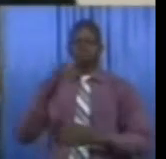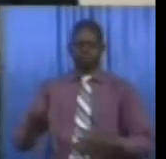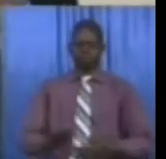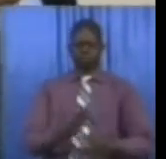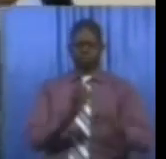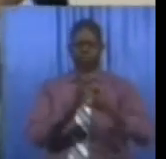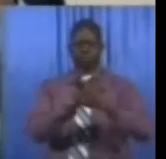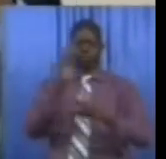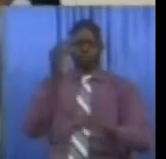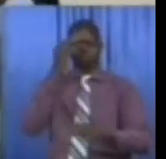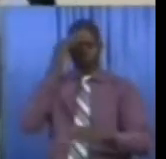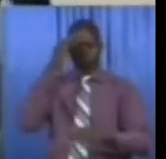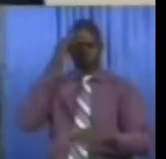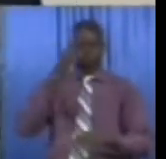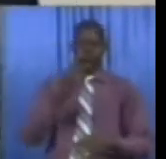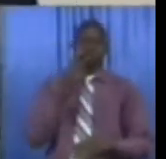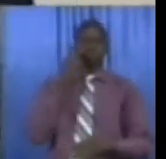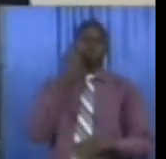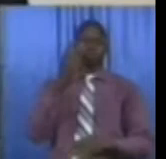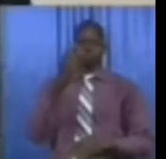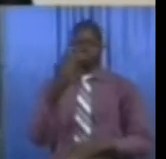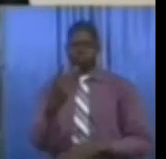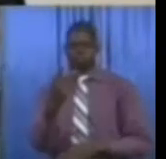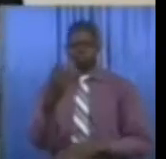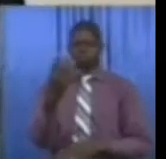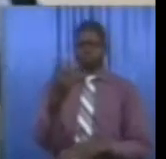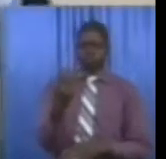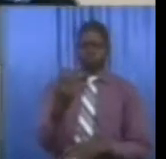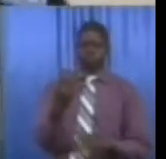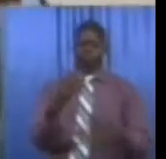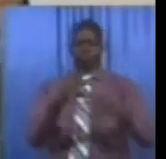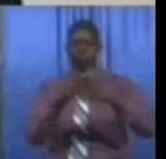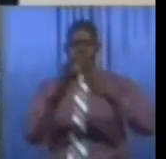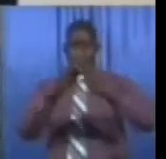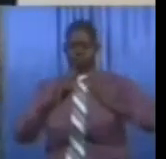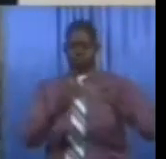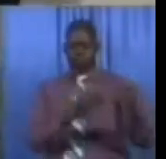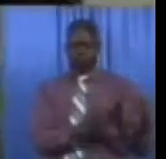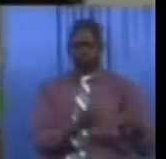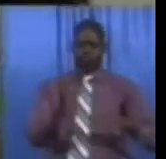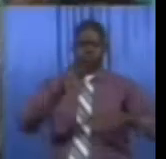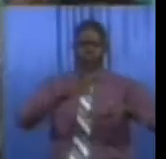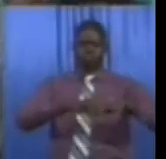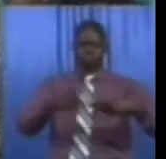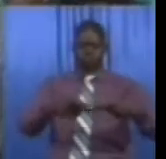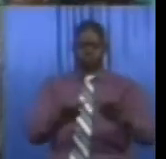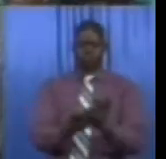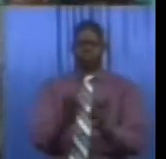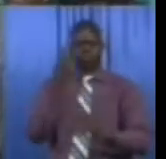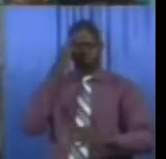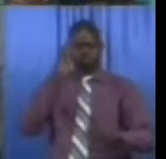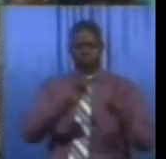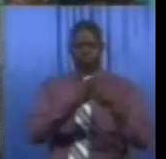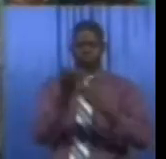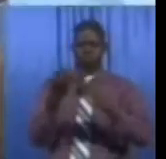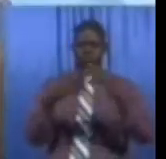ministres pour voir au moins 3 à 4 abattoirs ou même plus périphériques à mettre pour éviter l'abattage